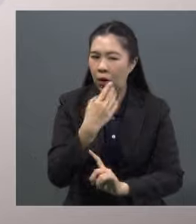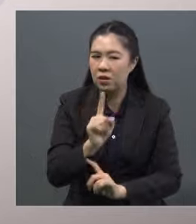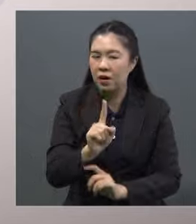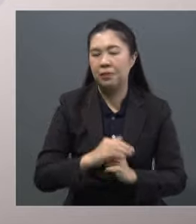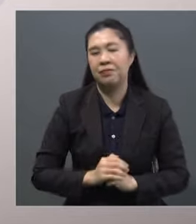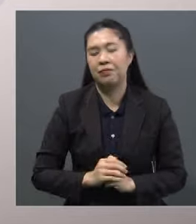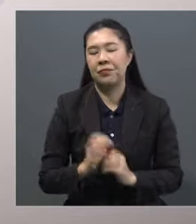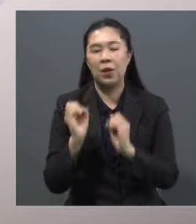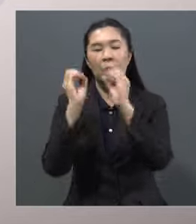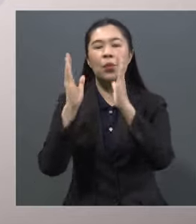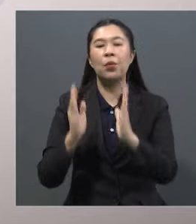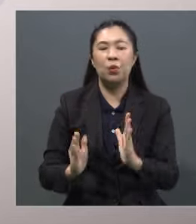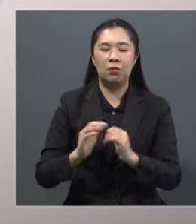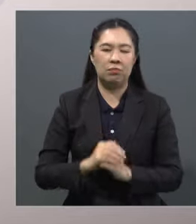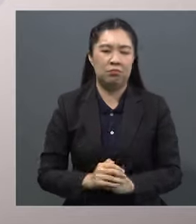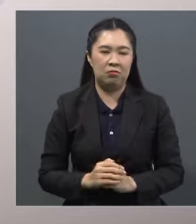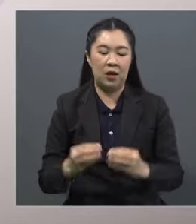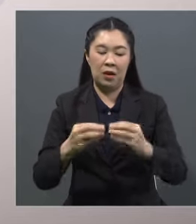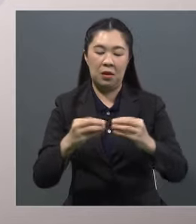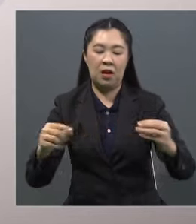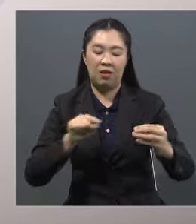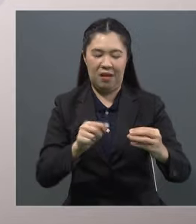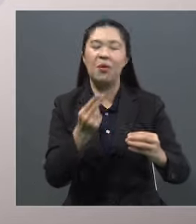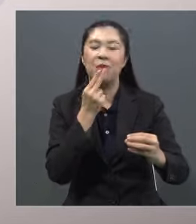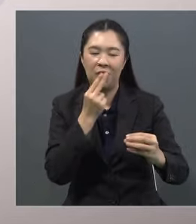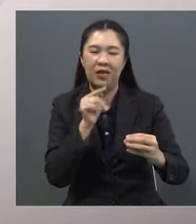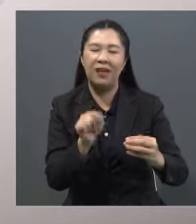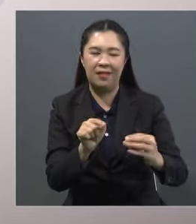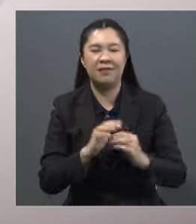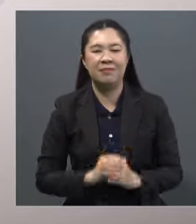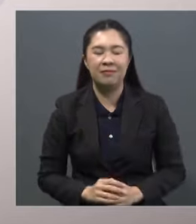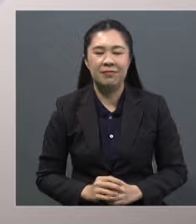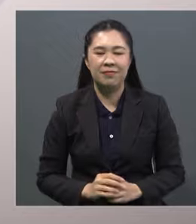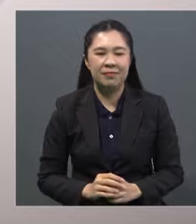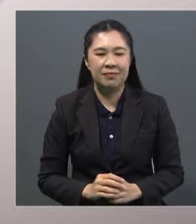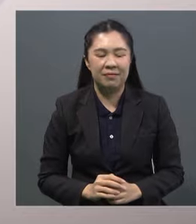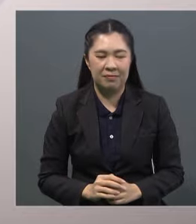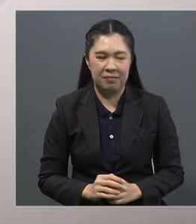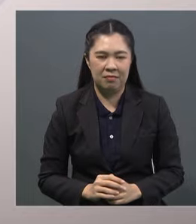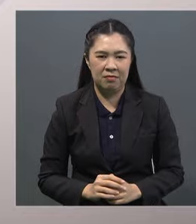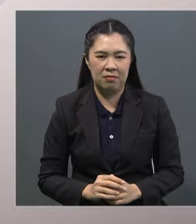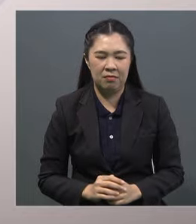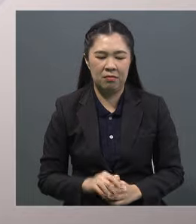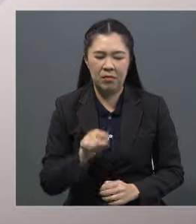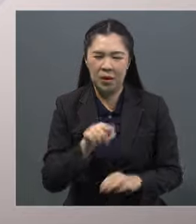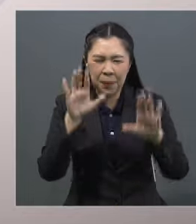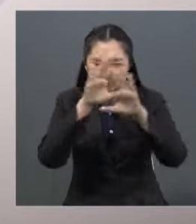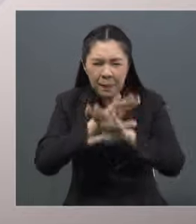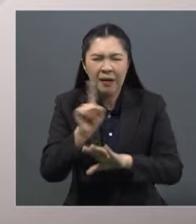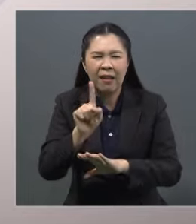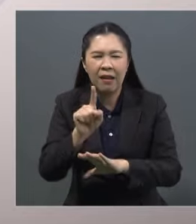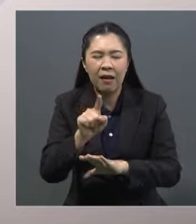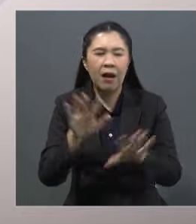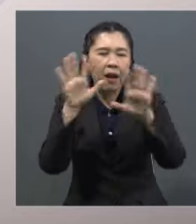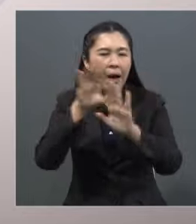ครูว่าคุณครูมันคือบุหรี่ไฟฟ้าเอาจริงๆนะมันเหมือนอะไรรู้ไหมพี่ป๋องเท่าที่เห็นที่เดชันดูเนี่ยเหมือนอะไรเหมือนทรัมป์ไดอะ